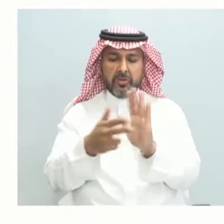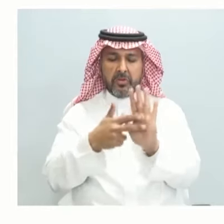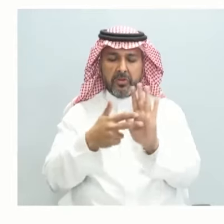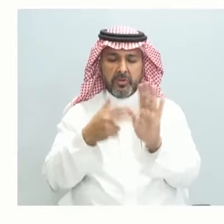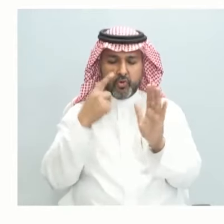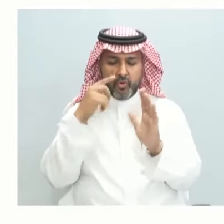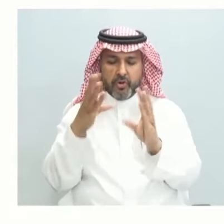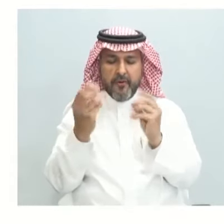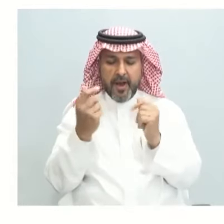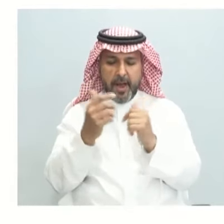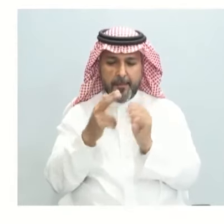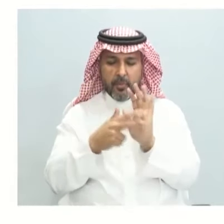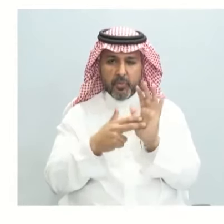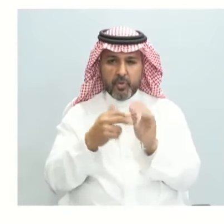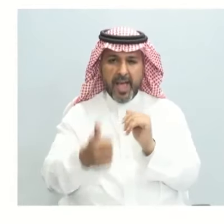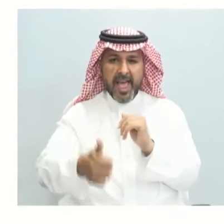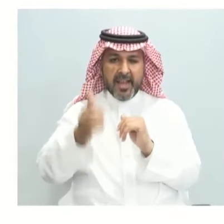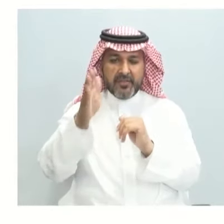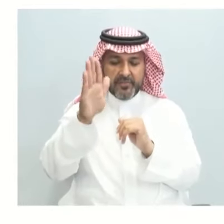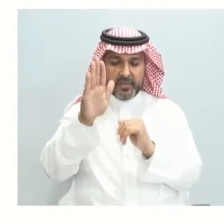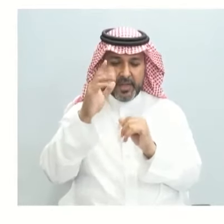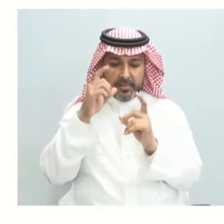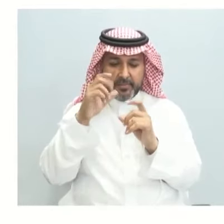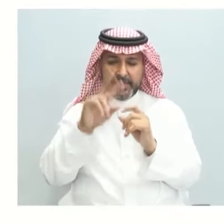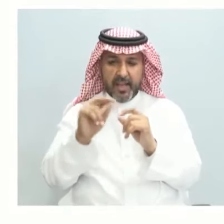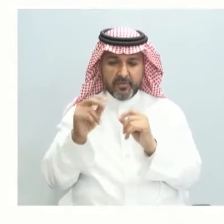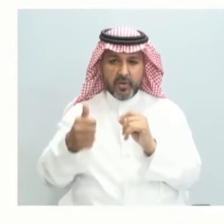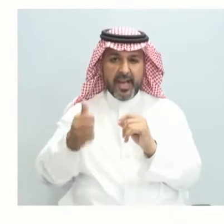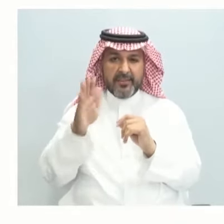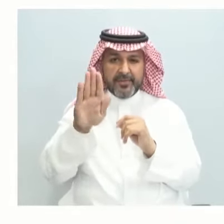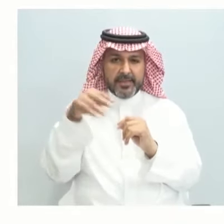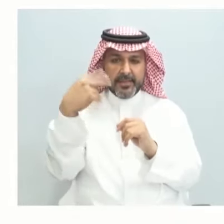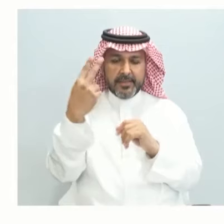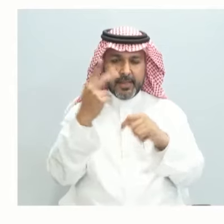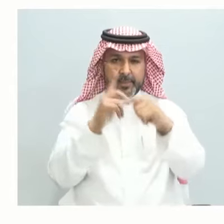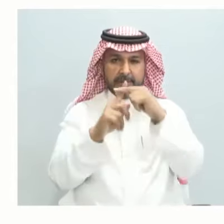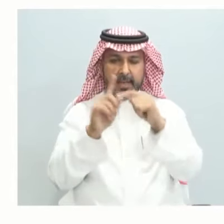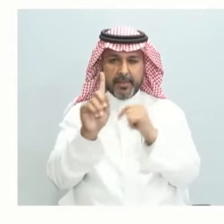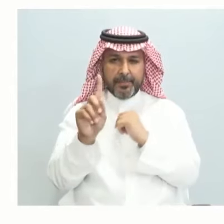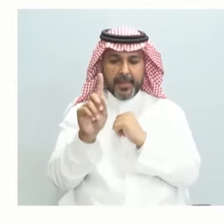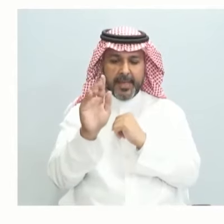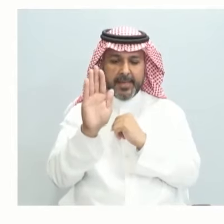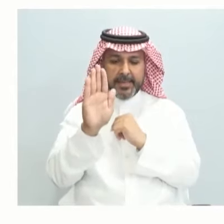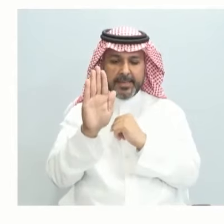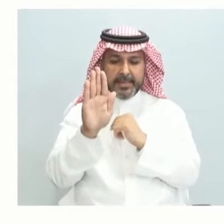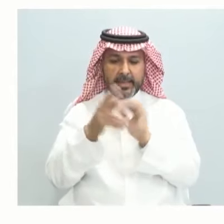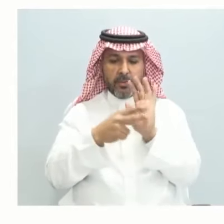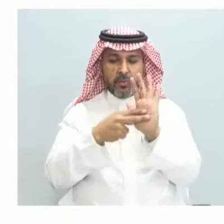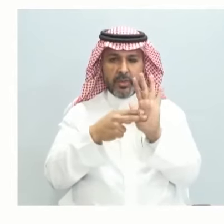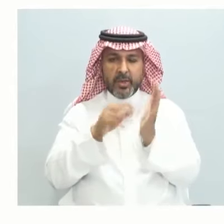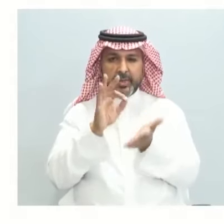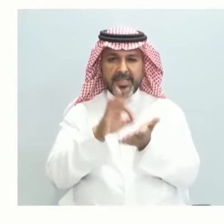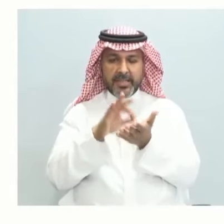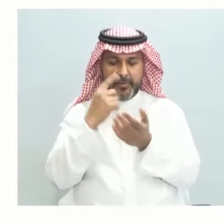الف سين تربيع زائد باء سين تساوي صفر مفرداتنا الجديده لهذا الدرس